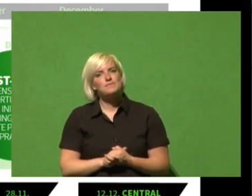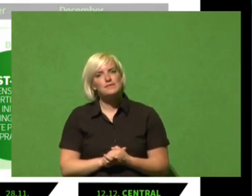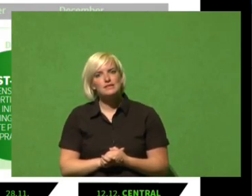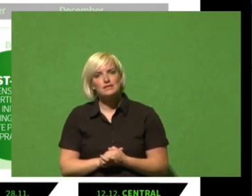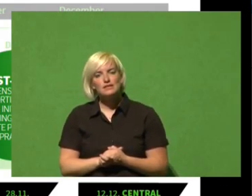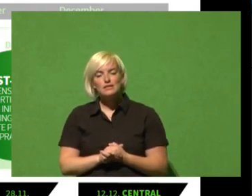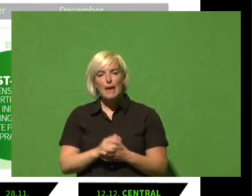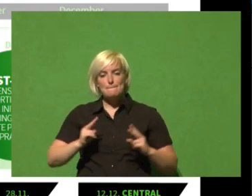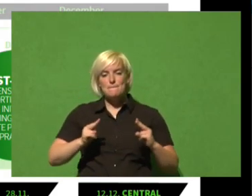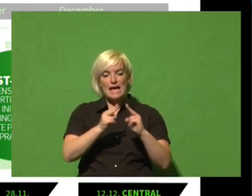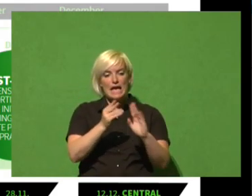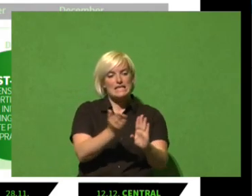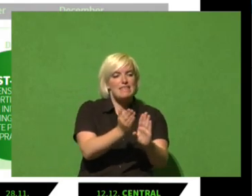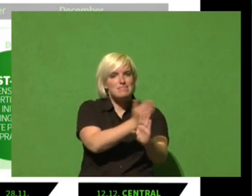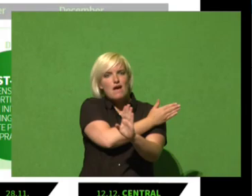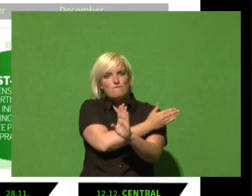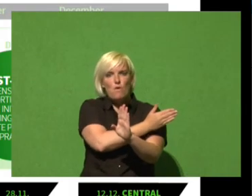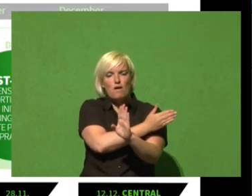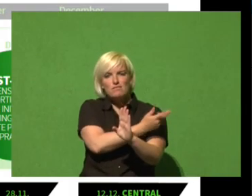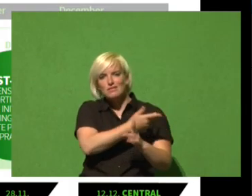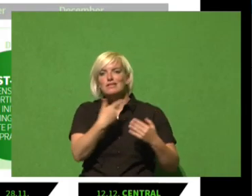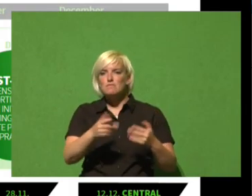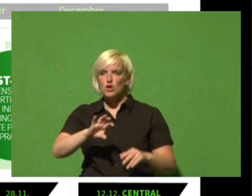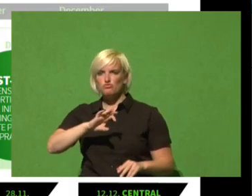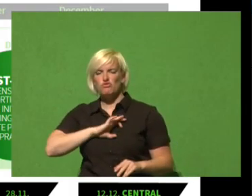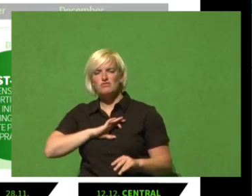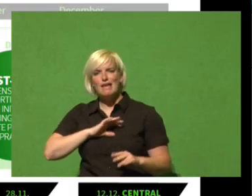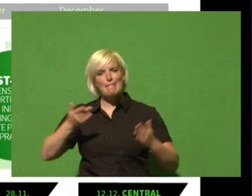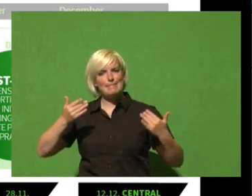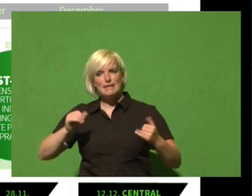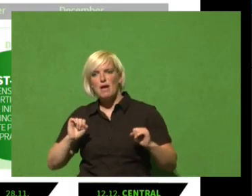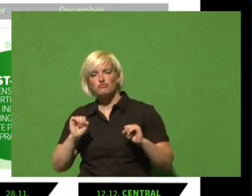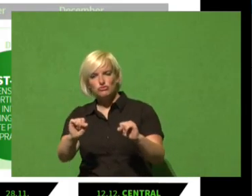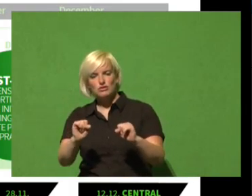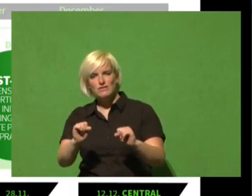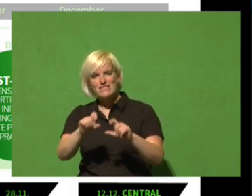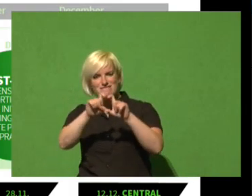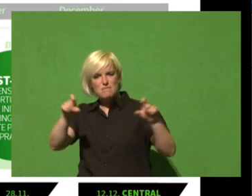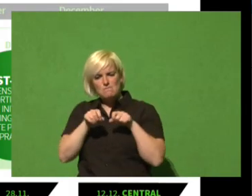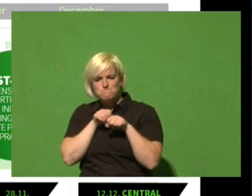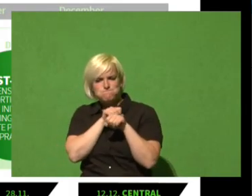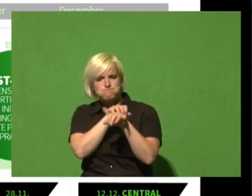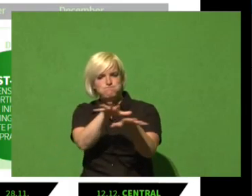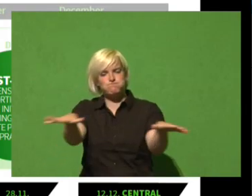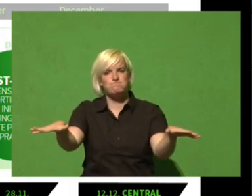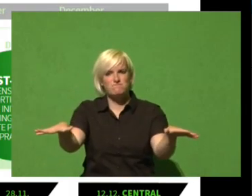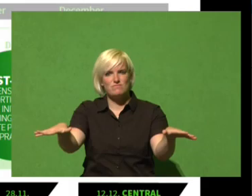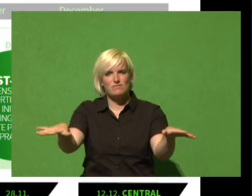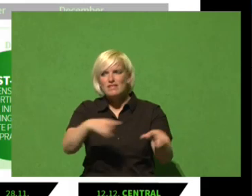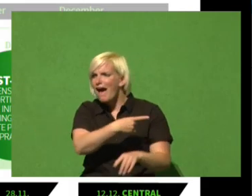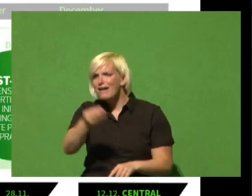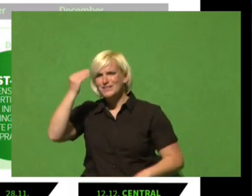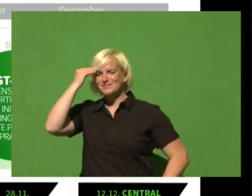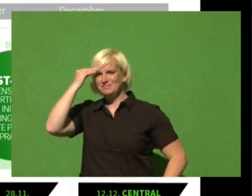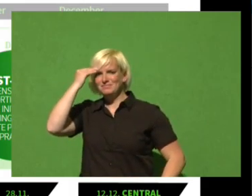in den Wochen vor Paris werden wir die Chance haben, dass Klimaschutz das Top-Thema wird. Und darauf müssen wir Grüne uns vorbereiten. Und wir